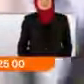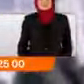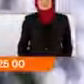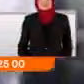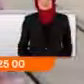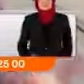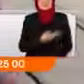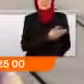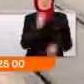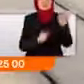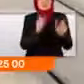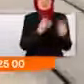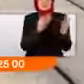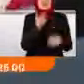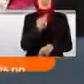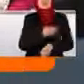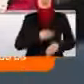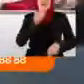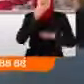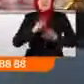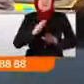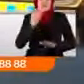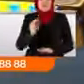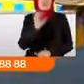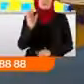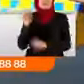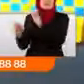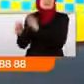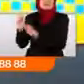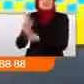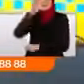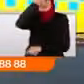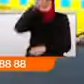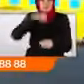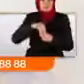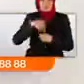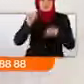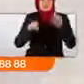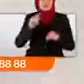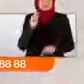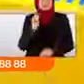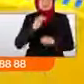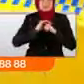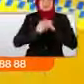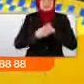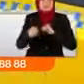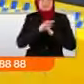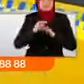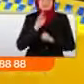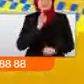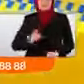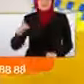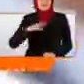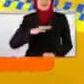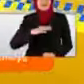Bu vatandaşlar yarım saatten beri bekliyorum Vallahi bu işlerde İstanbul'daki fazla taksicilerden şikayetçi kısa